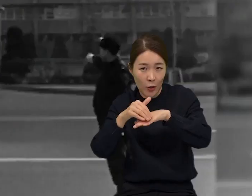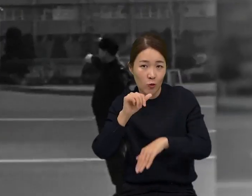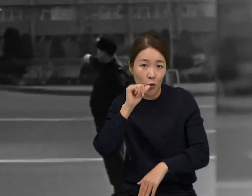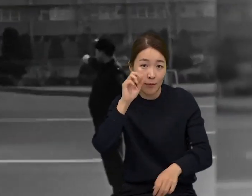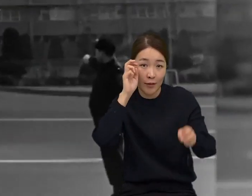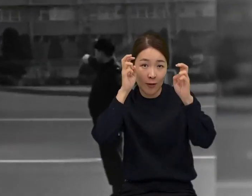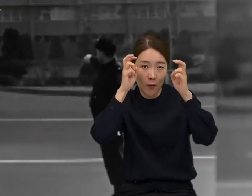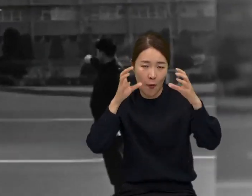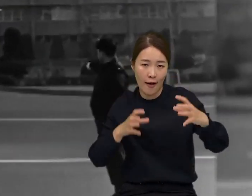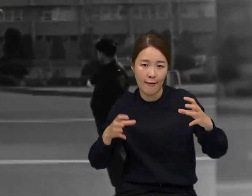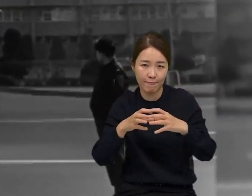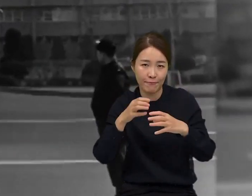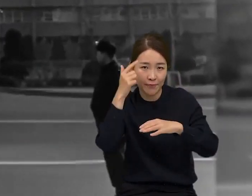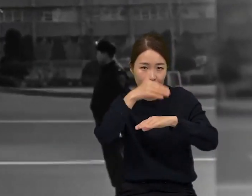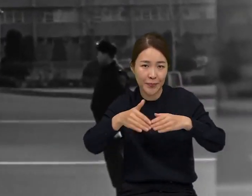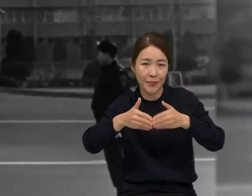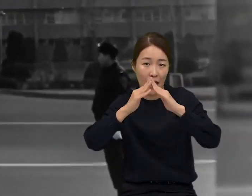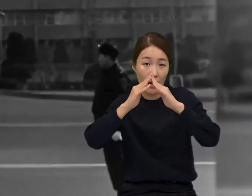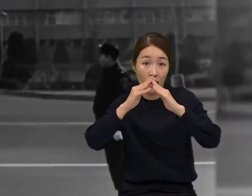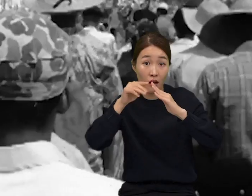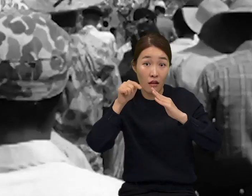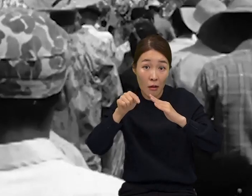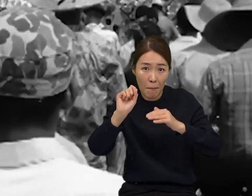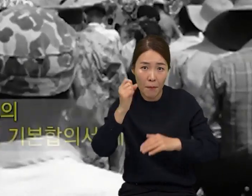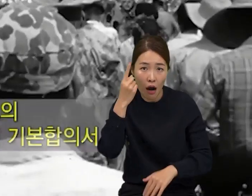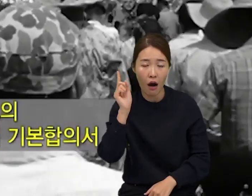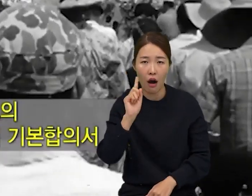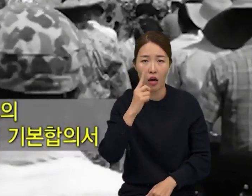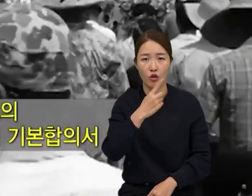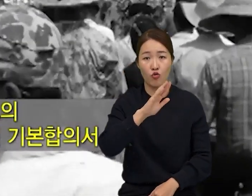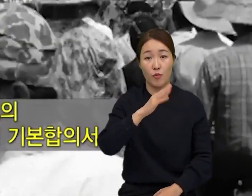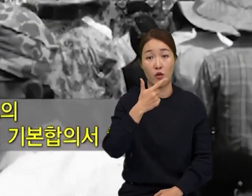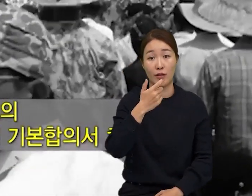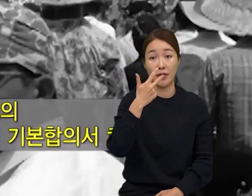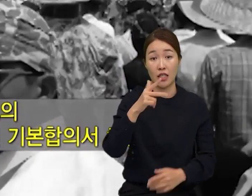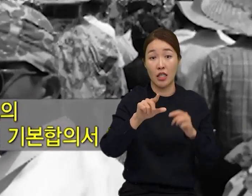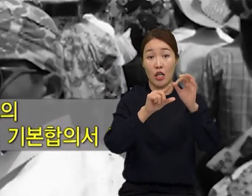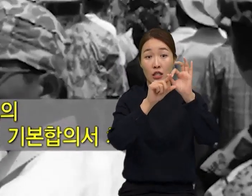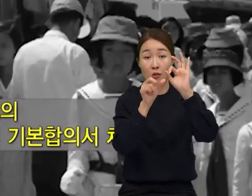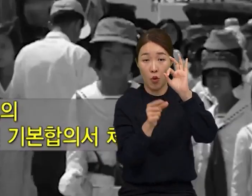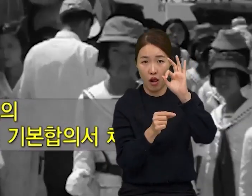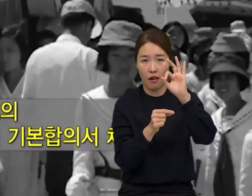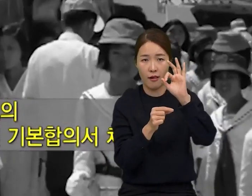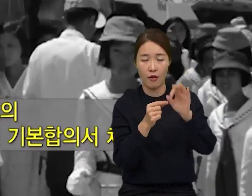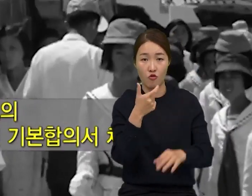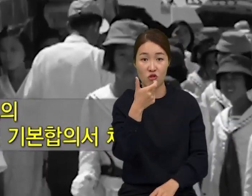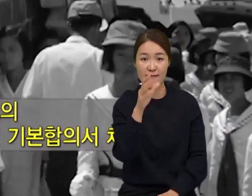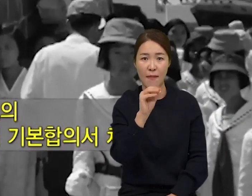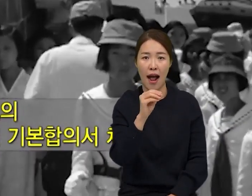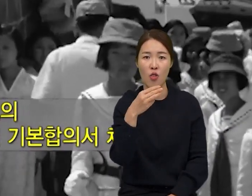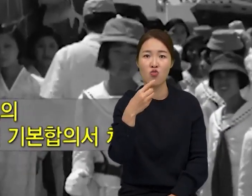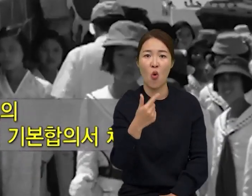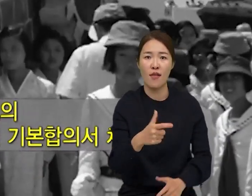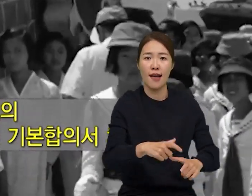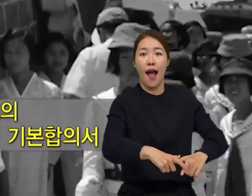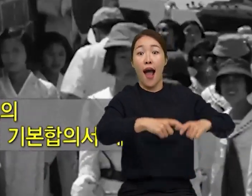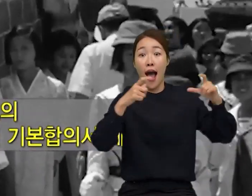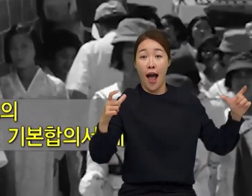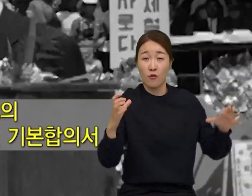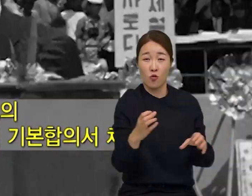맡았다. 경제기획원은 키사와 1967년 10월 연산 60만 톤